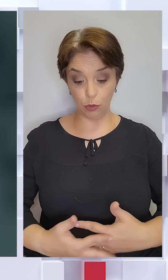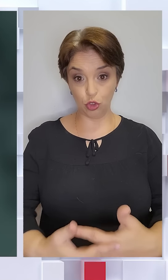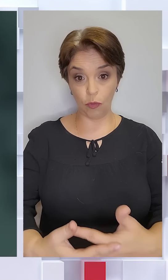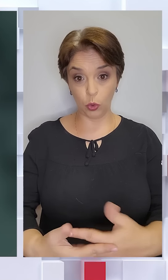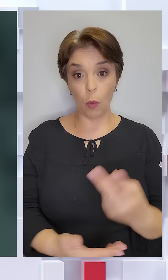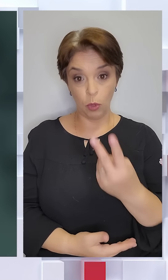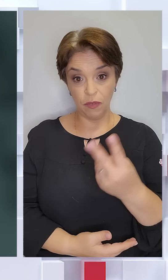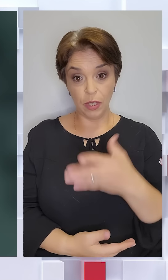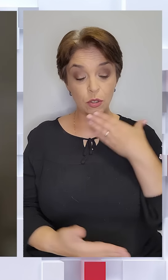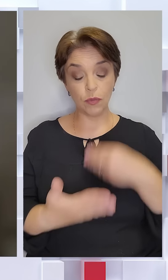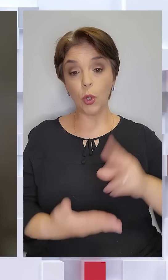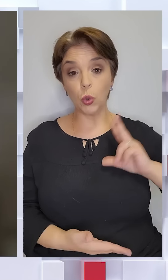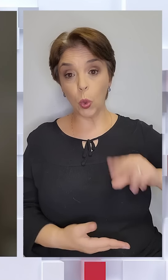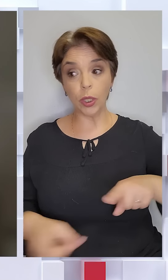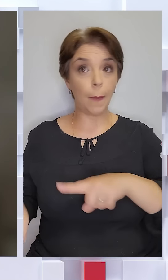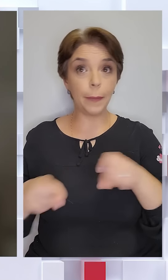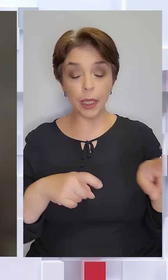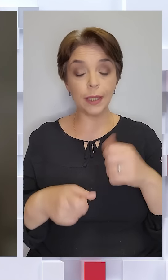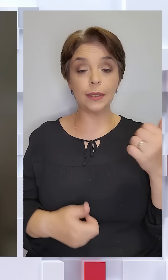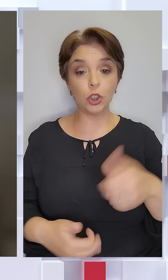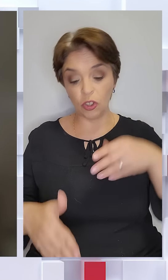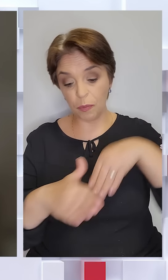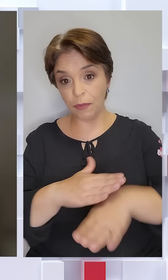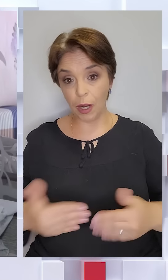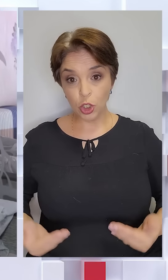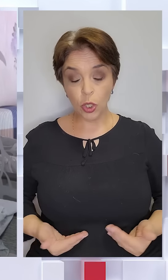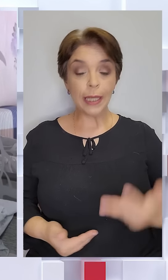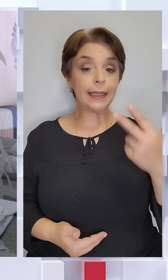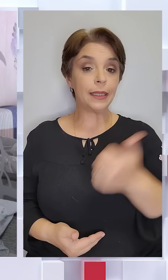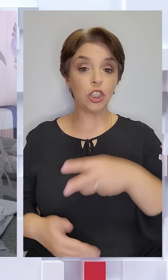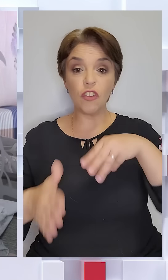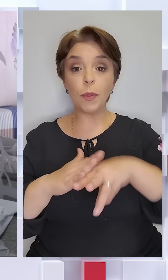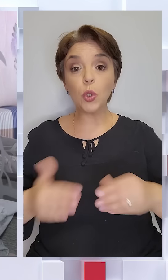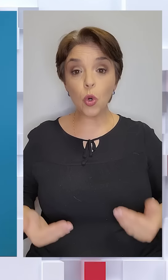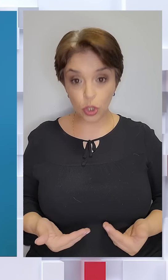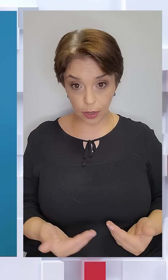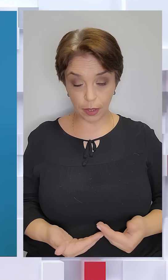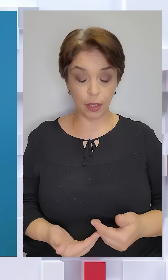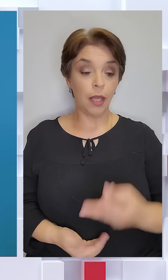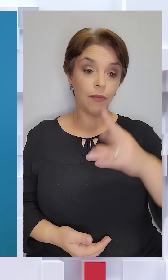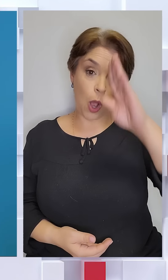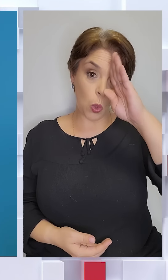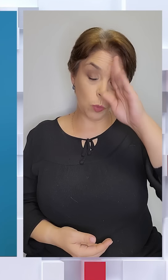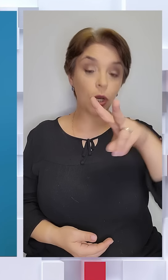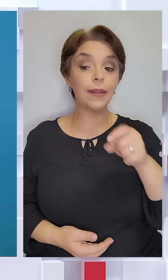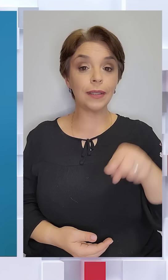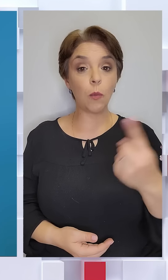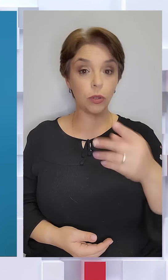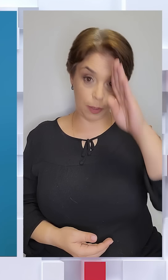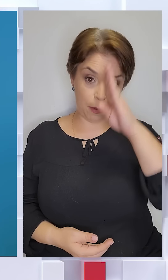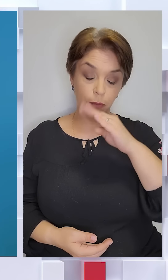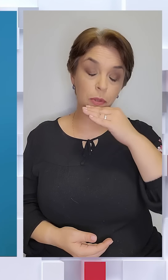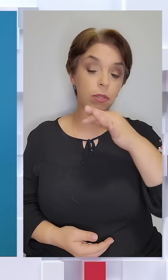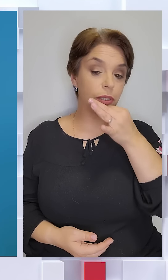животом бедвіння, ще зі своєю донькою бігаєш, тиждень у підвалі жили, 3 тижні в метро жили. 2 хлопчики, але там один